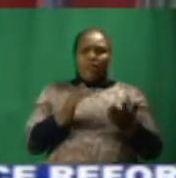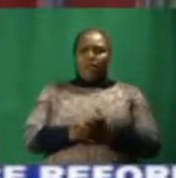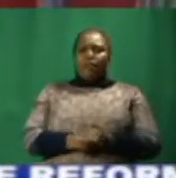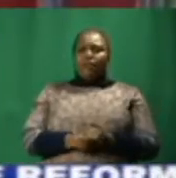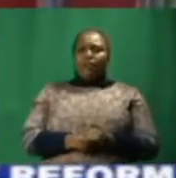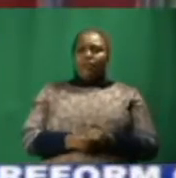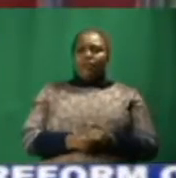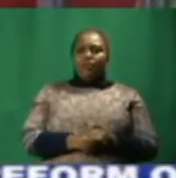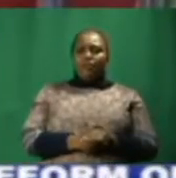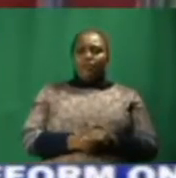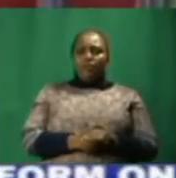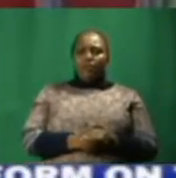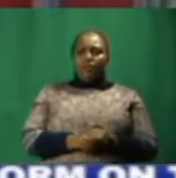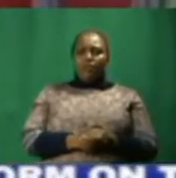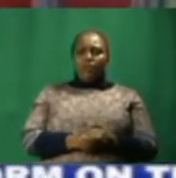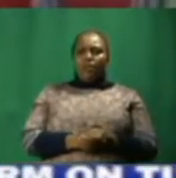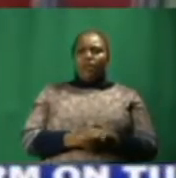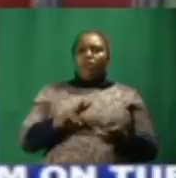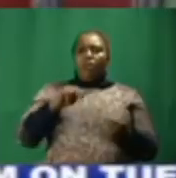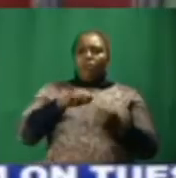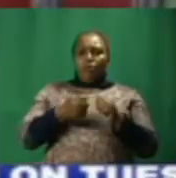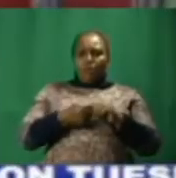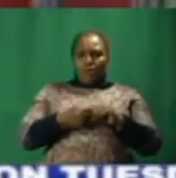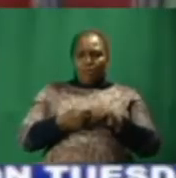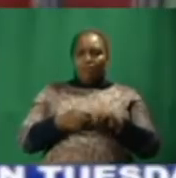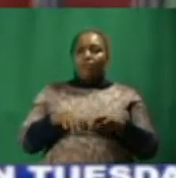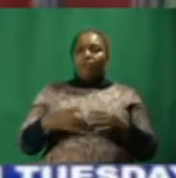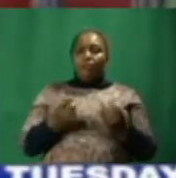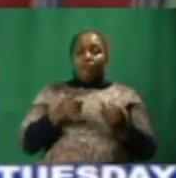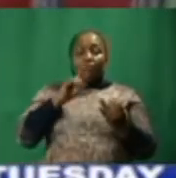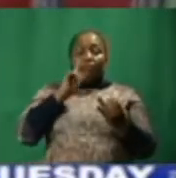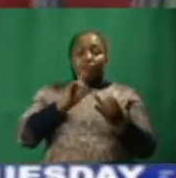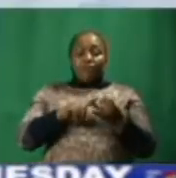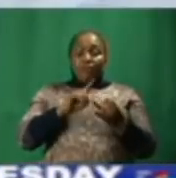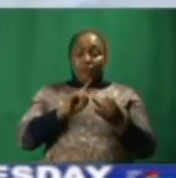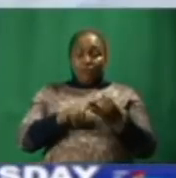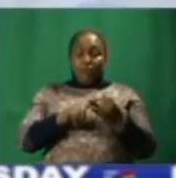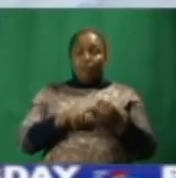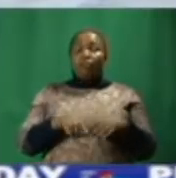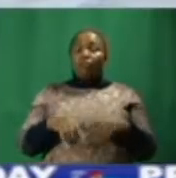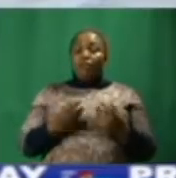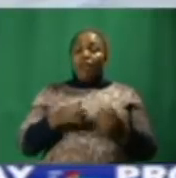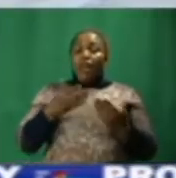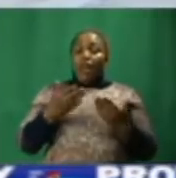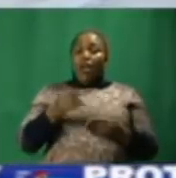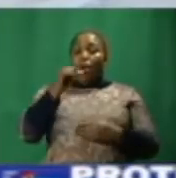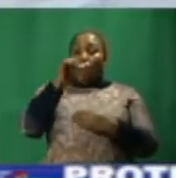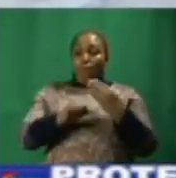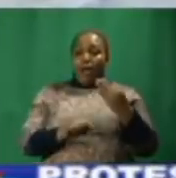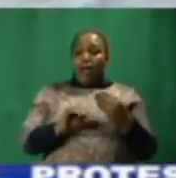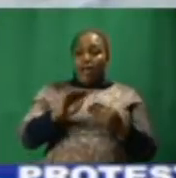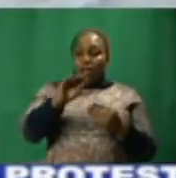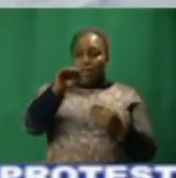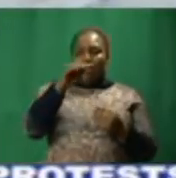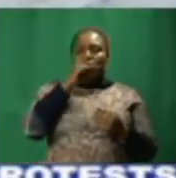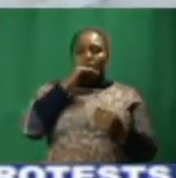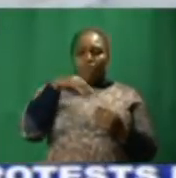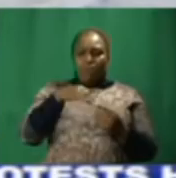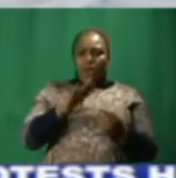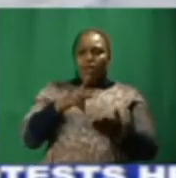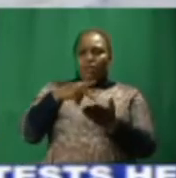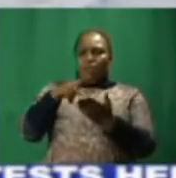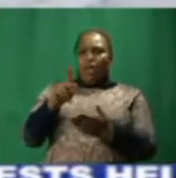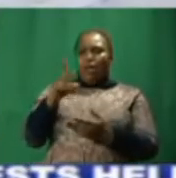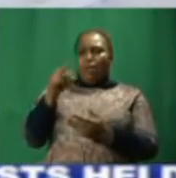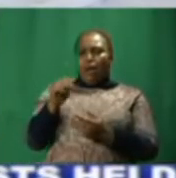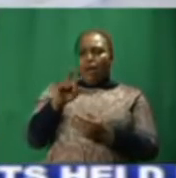labo somabhizinisi labativetile ngilotho lotifaka ekhathi kwekuthi njengoba nyalo inyanga itawuphela kubheke ukuthi bakhiphe